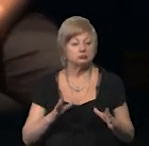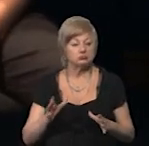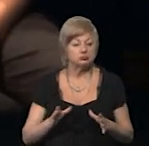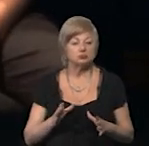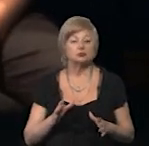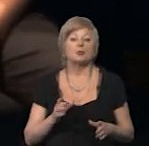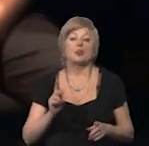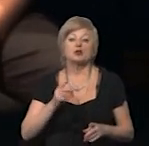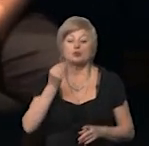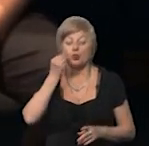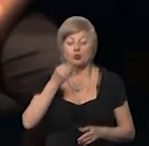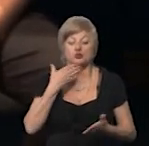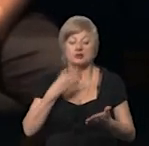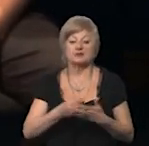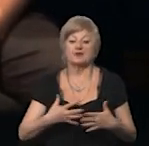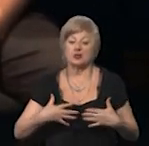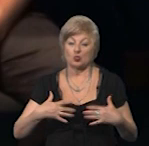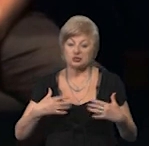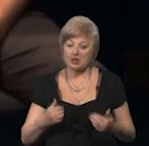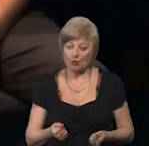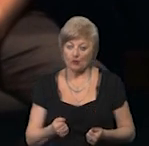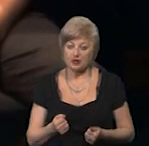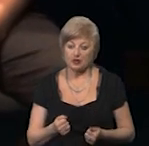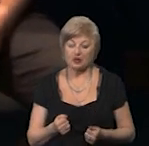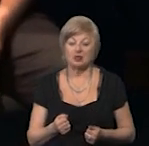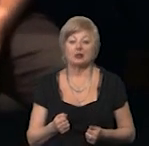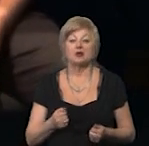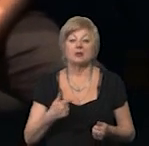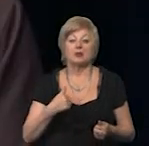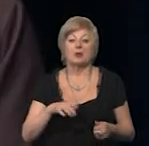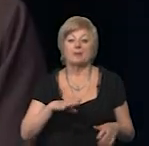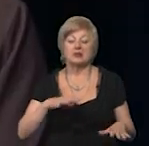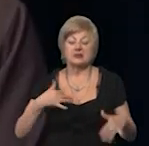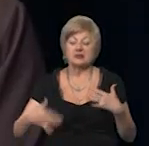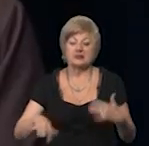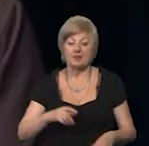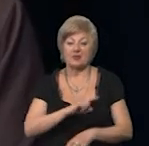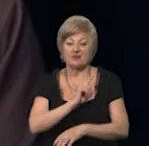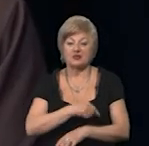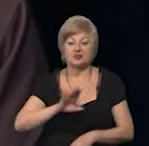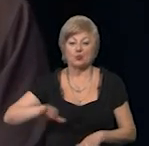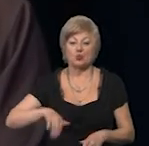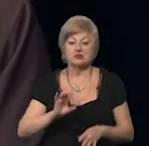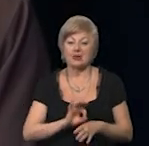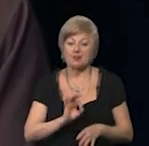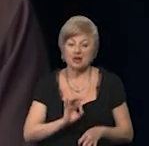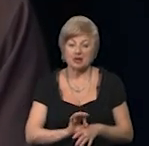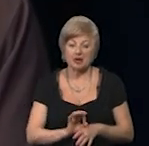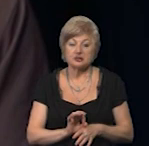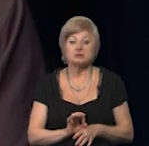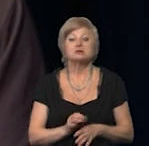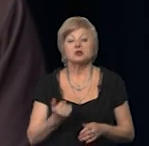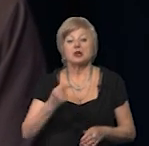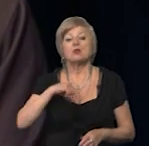щоб поліпшити свій стан. На той момент дуже, я був слабий фізично, після хвороби, і так, і